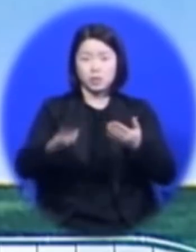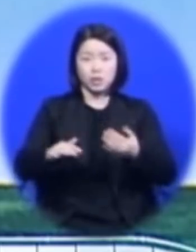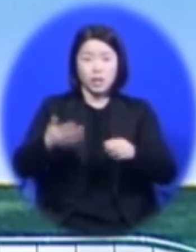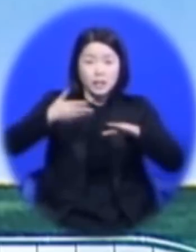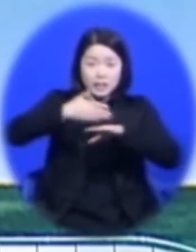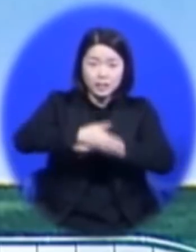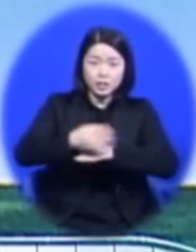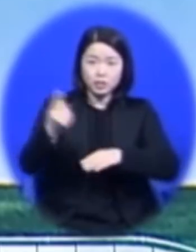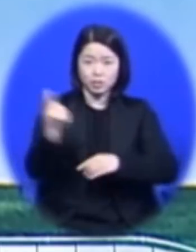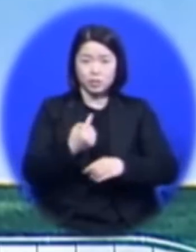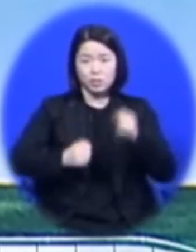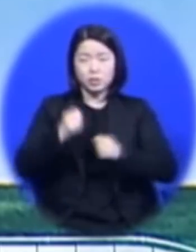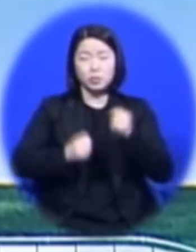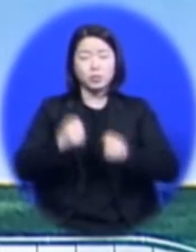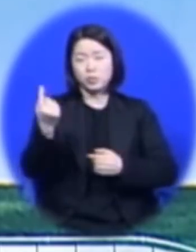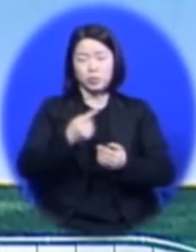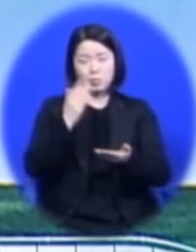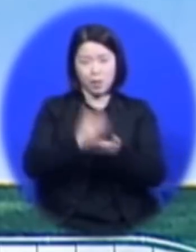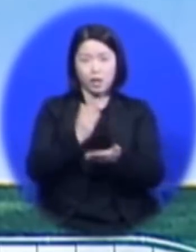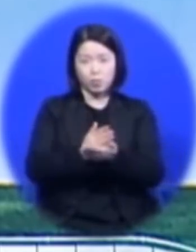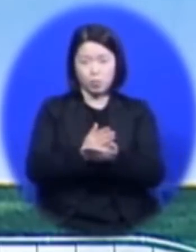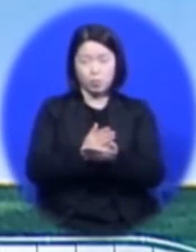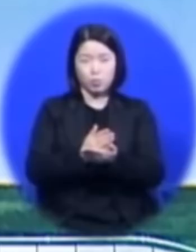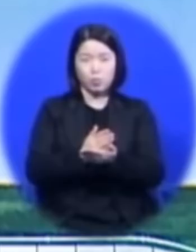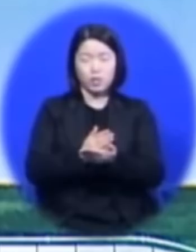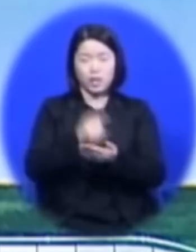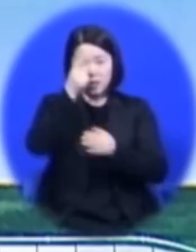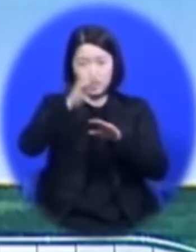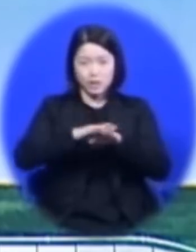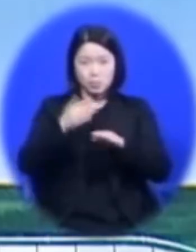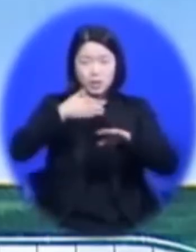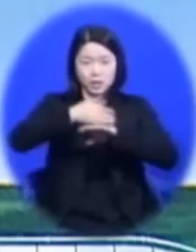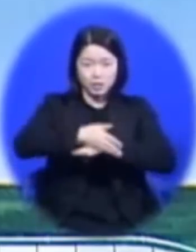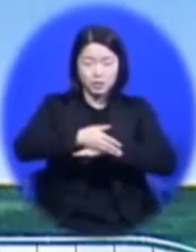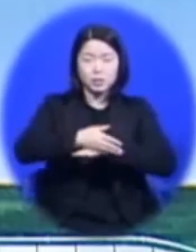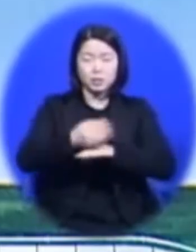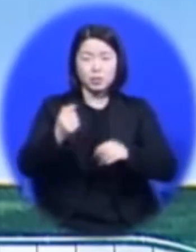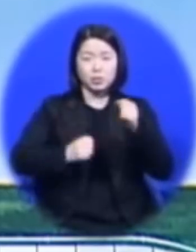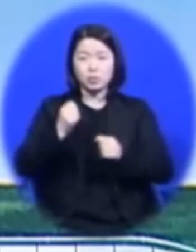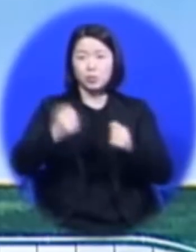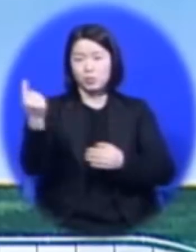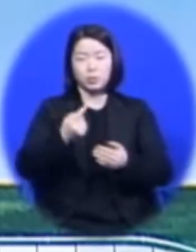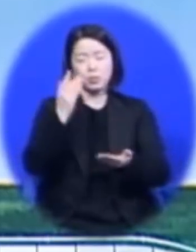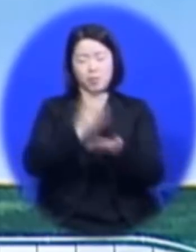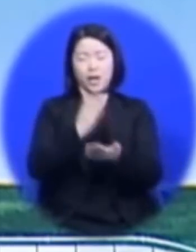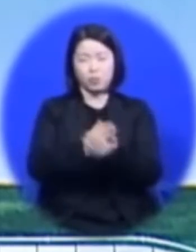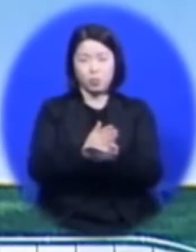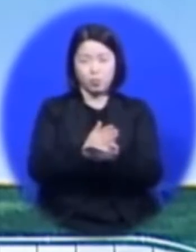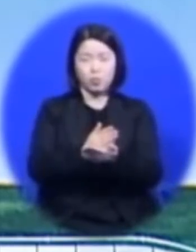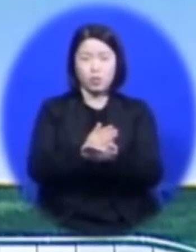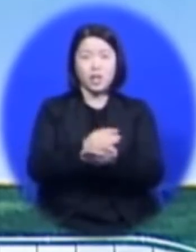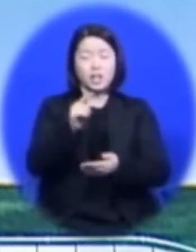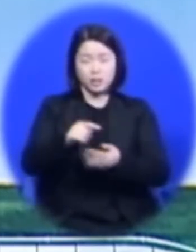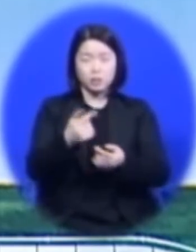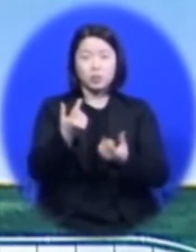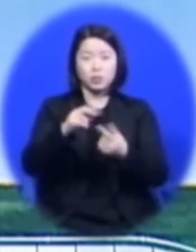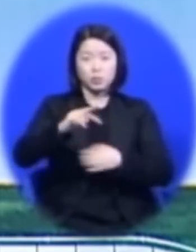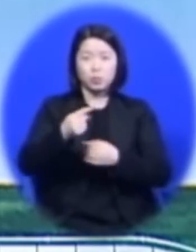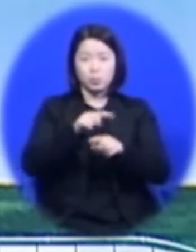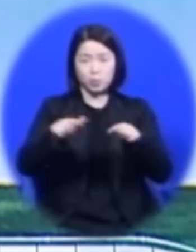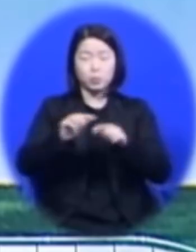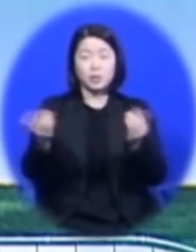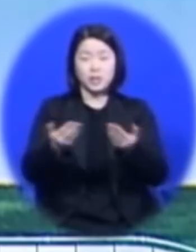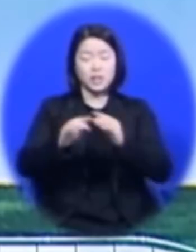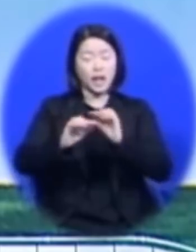늦어서 뛰어오는 거 말고 예배 시간에 늦어서 뛰어오는 것은 말고 예 그것도 보통 일은 아니긴